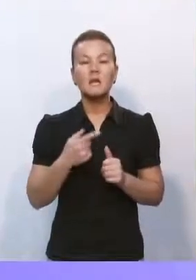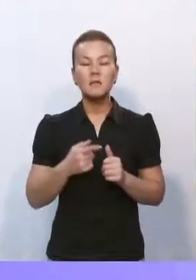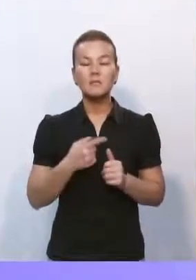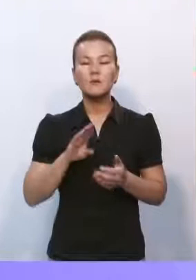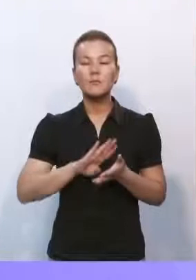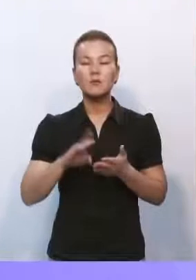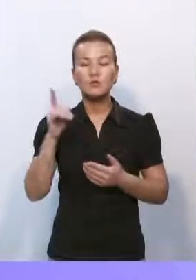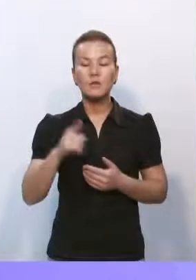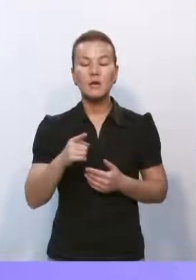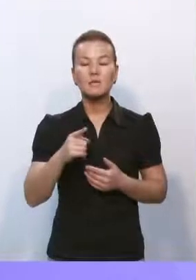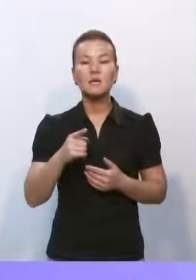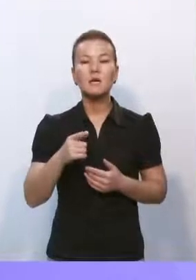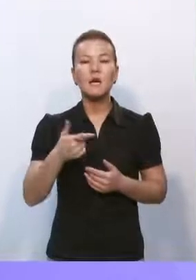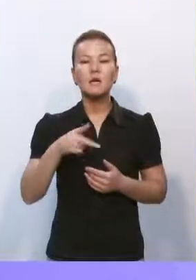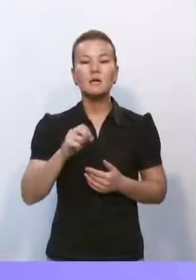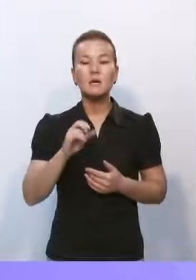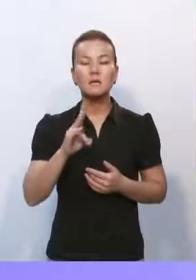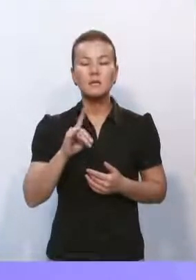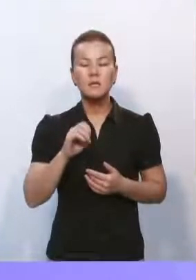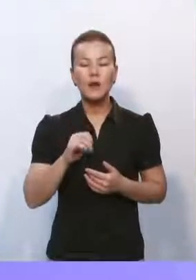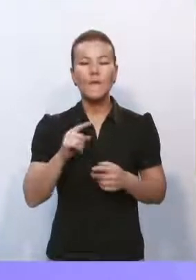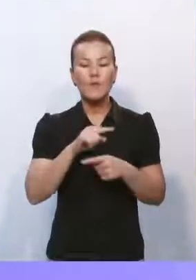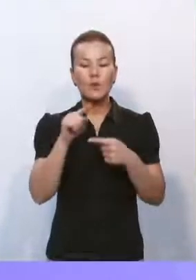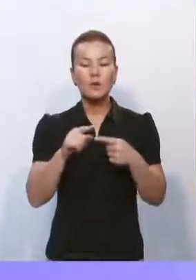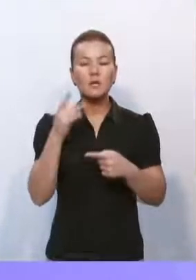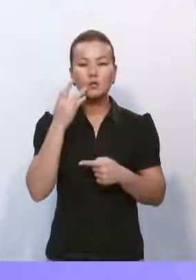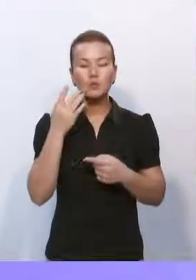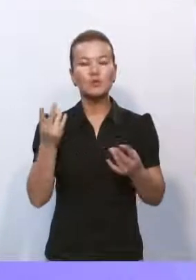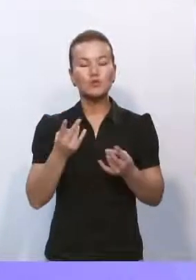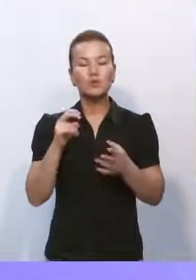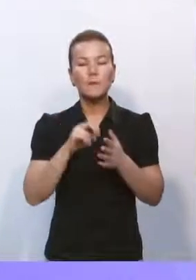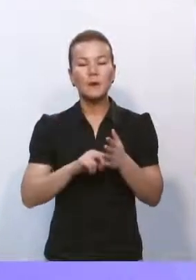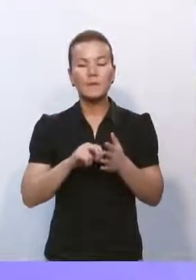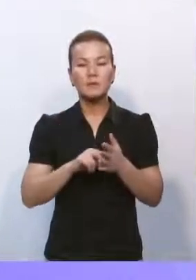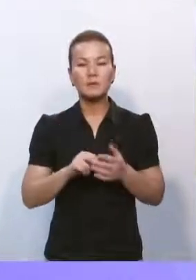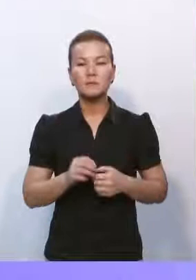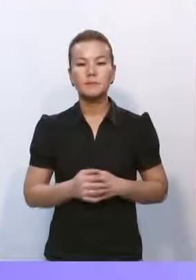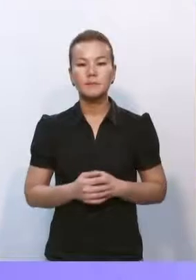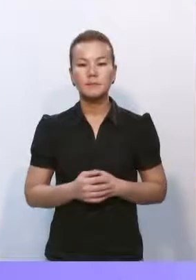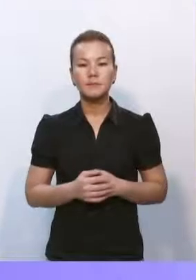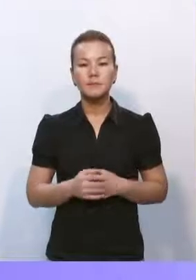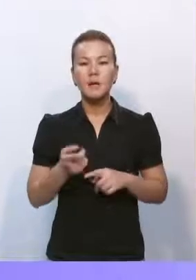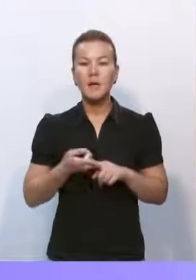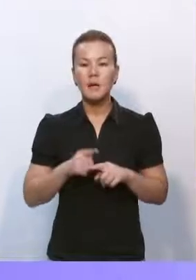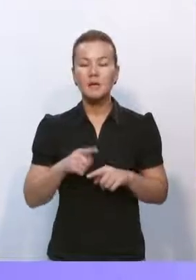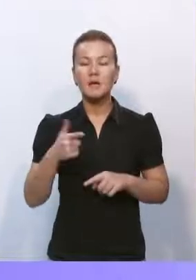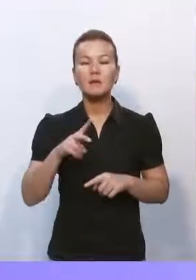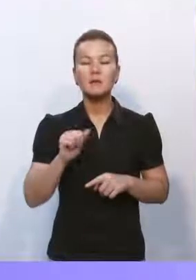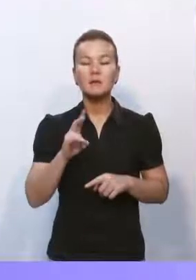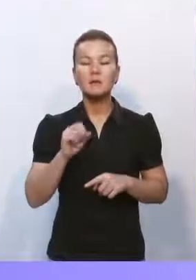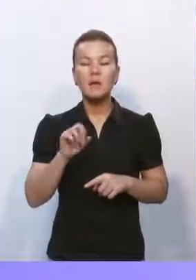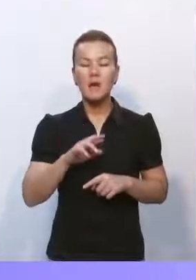Назовите безударные гласные в корне, которые нужно проверять. Это гласные